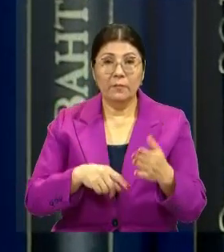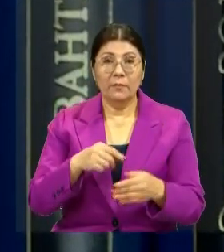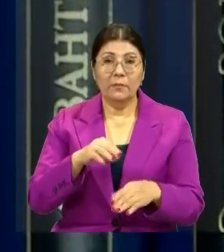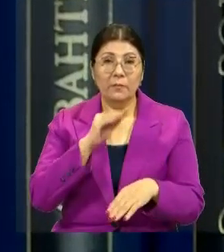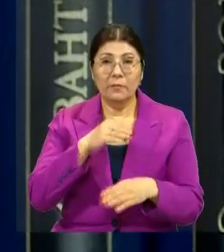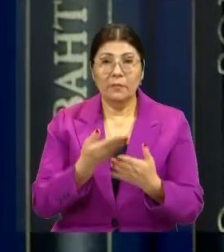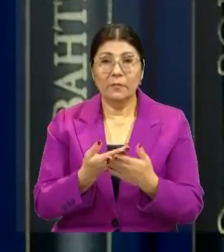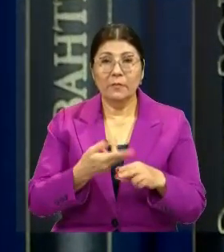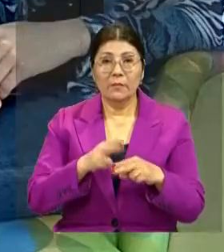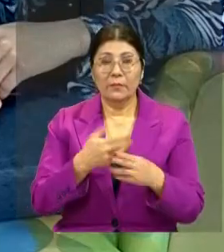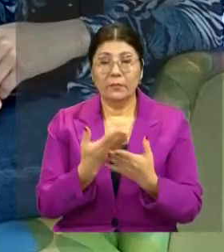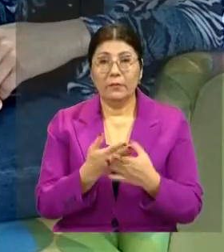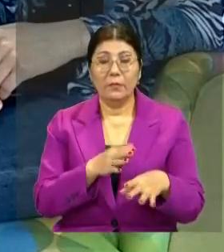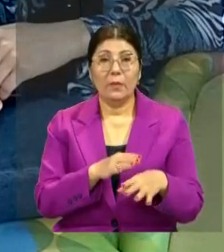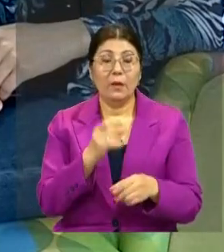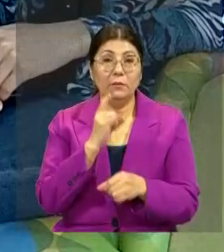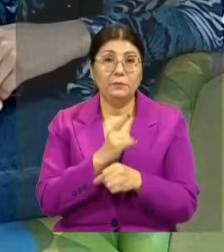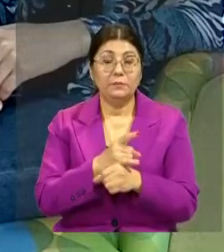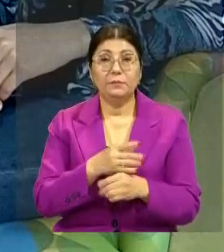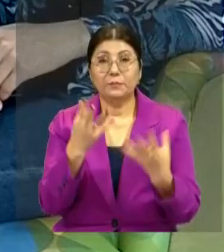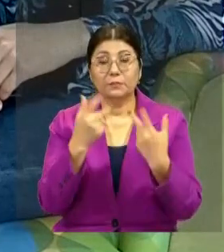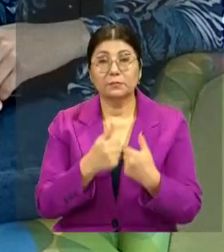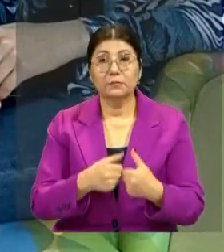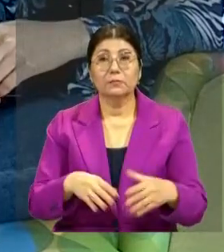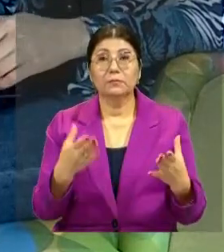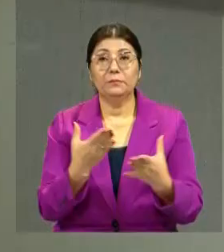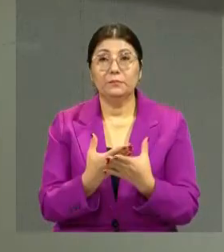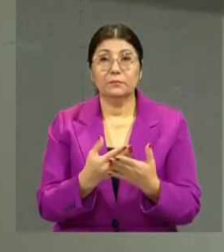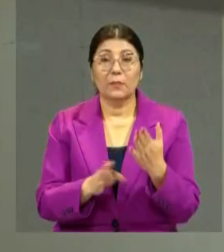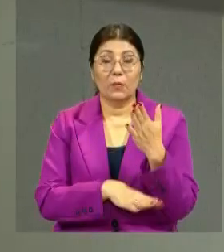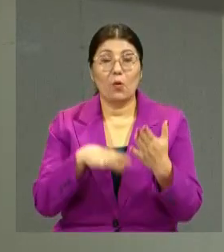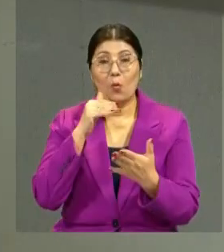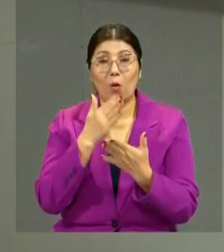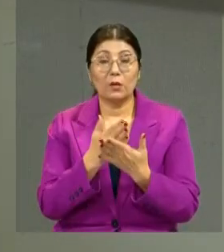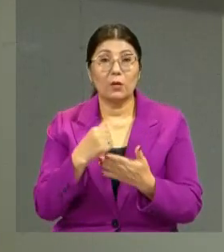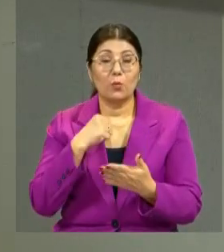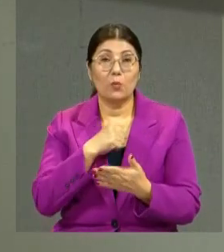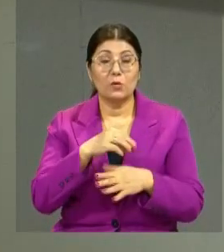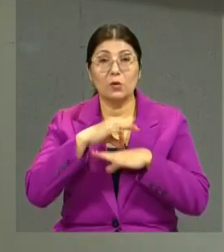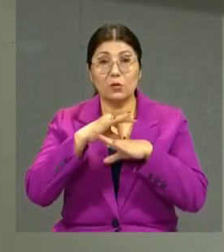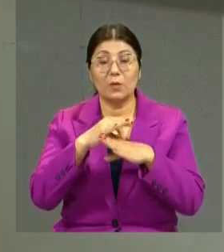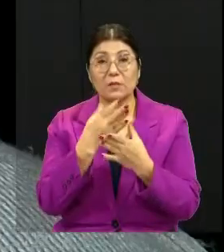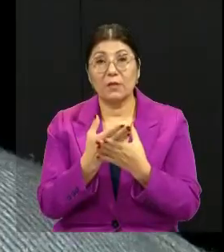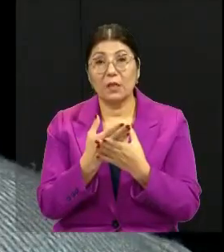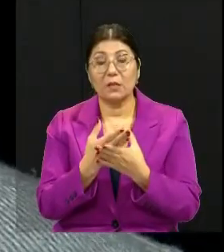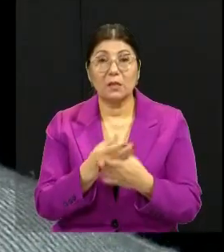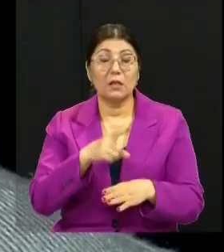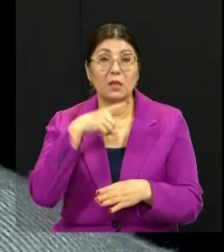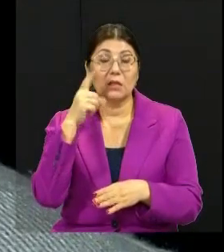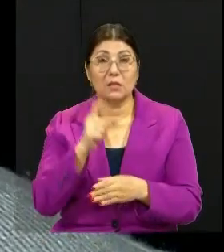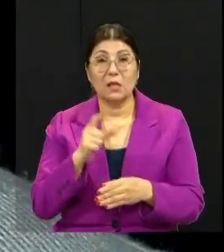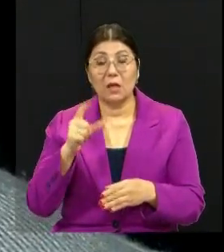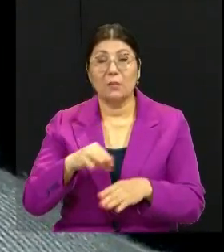маманның пікірінше, мұндай алаяқтардың көбеюі қоғам дерті. Олар өздерінің соңынан білімсіз ақпаратты сүзгіден өткізе алмайтын жас